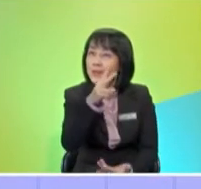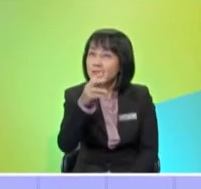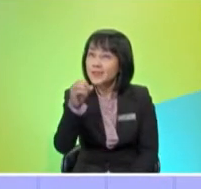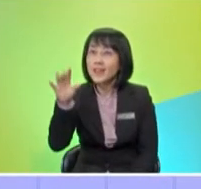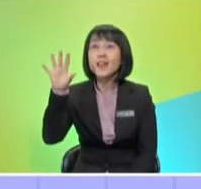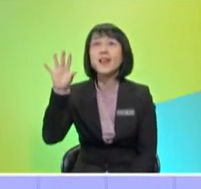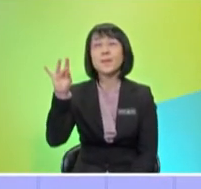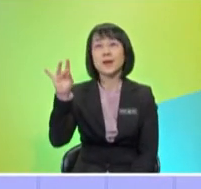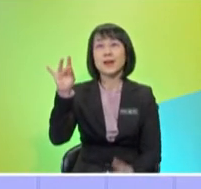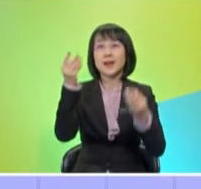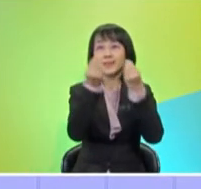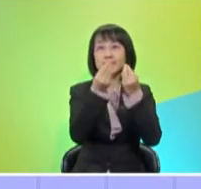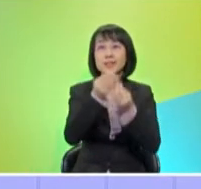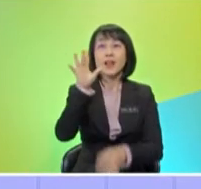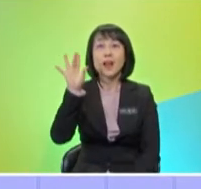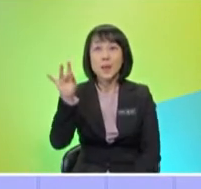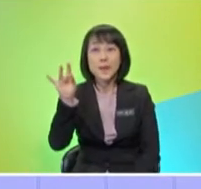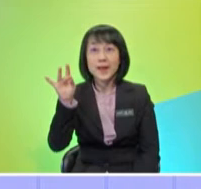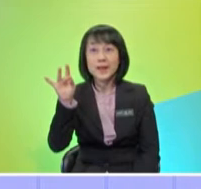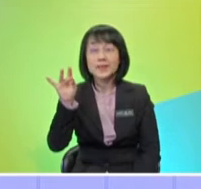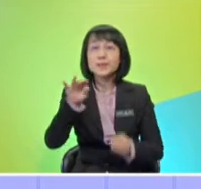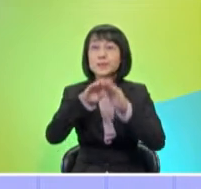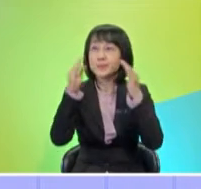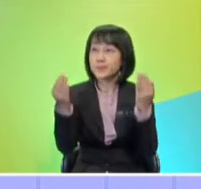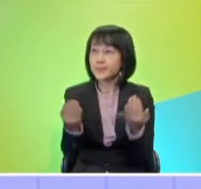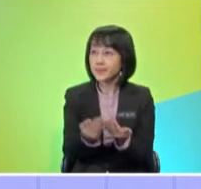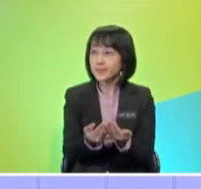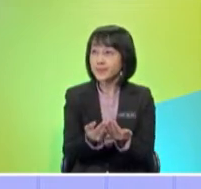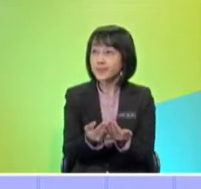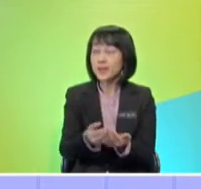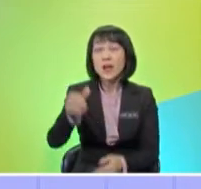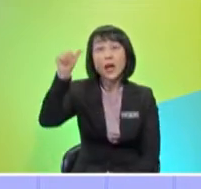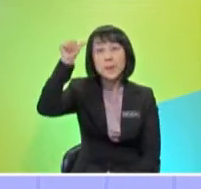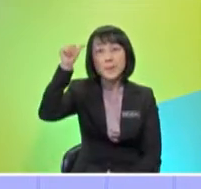kemudian seorang anak murid Cikgu ini nama Amin